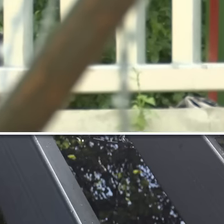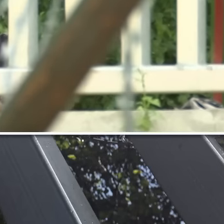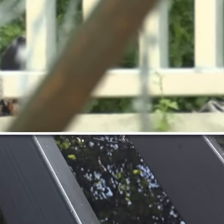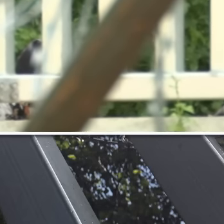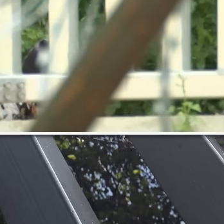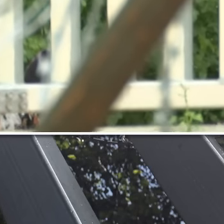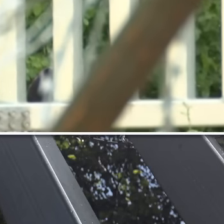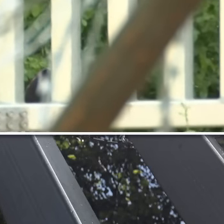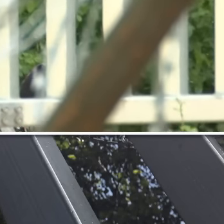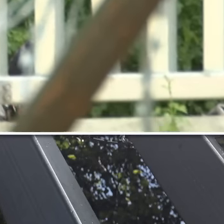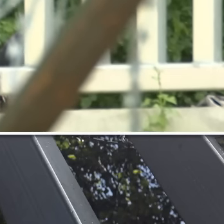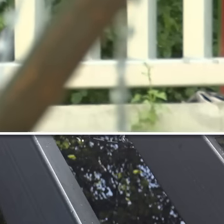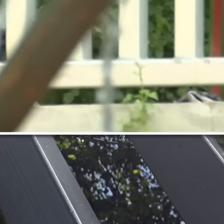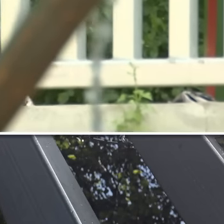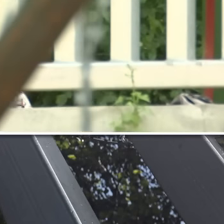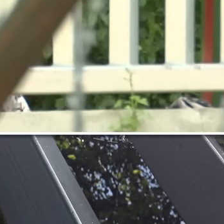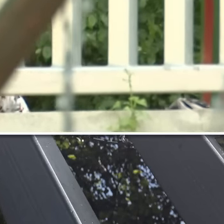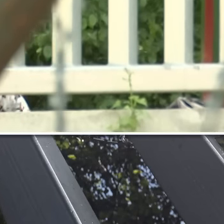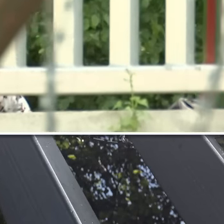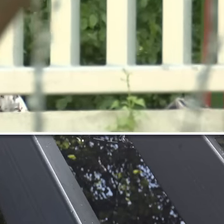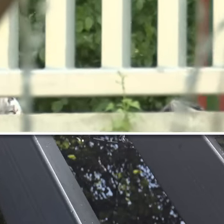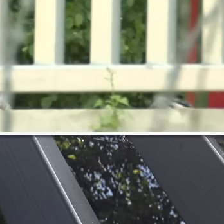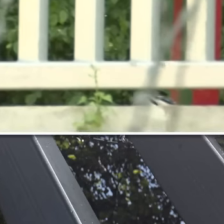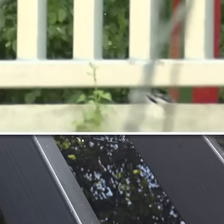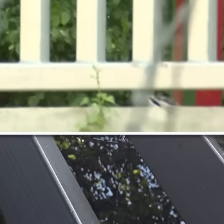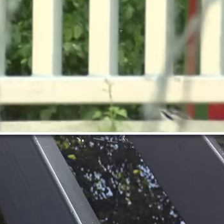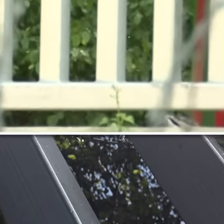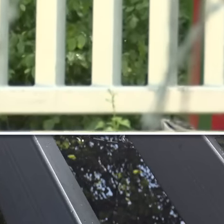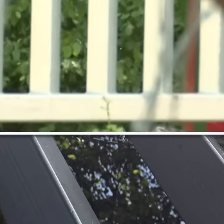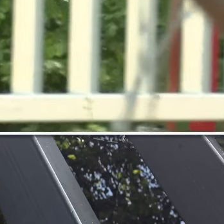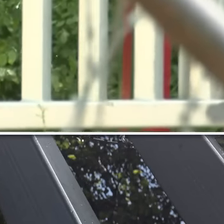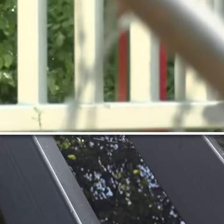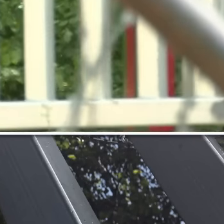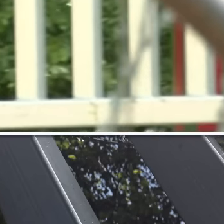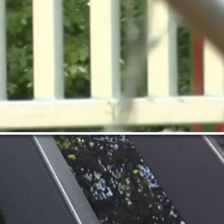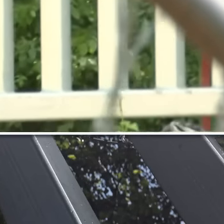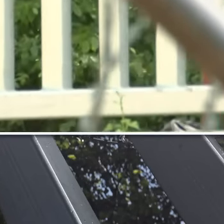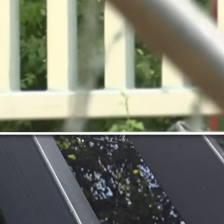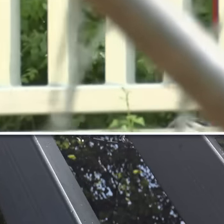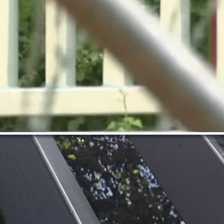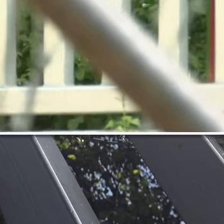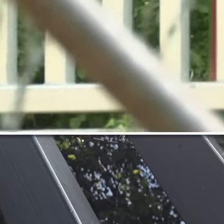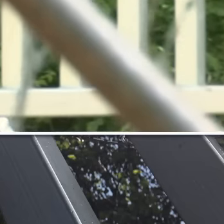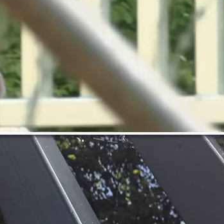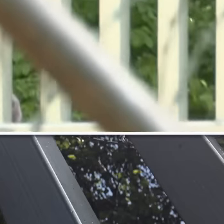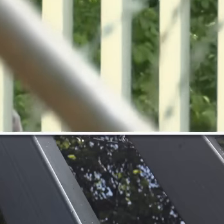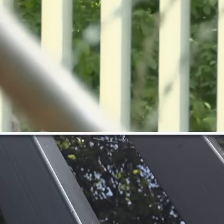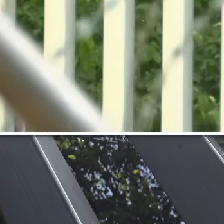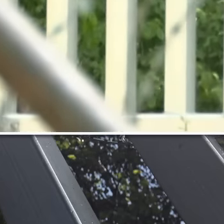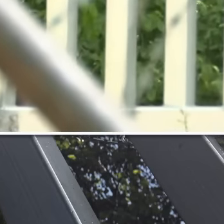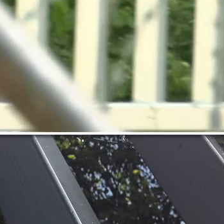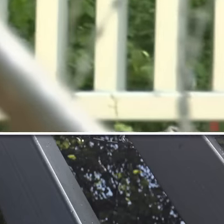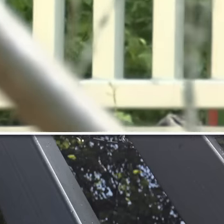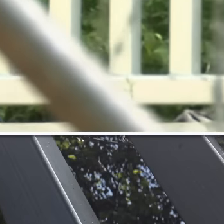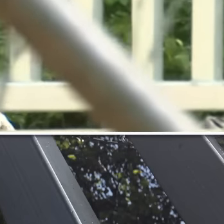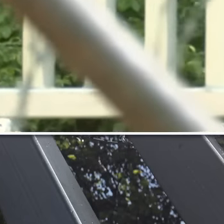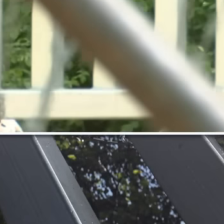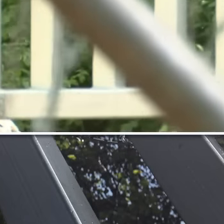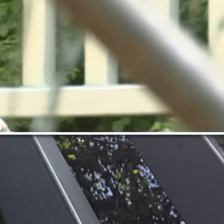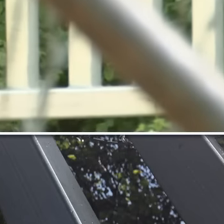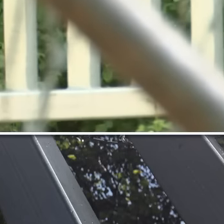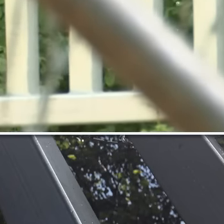a państwa brakowało. No ale państwowiec zaczęło funkcjonować, czyli ponad podziałami, Tyle tylko, że stało się coś nowego. Otóż przyszli ludzie,